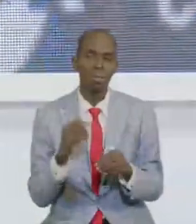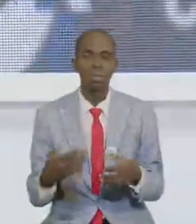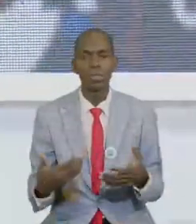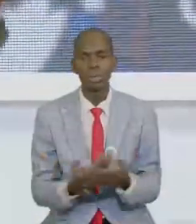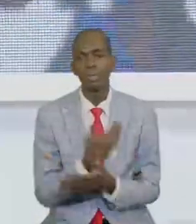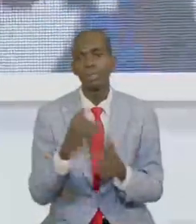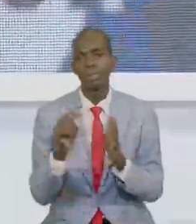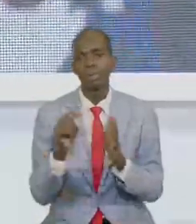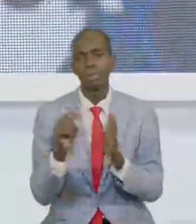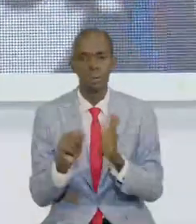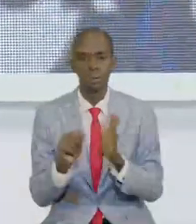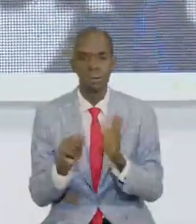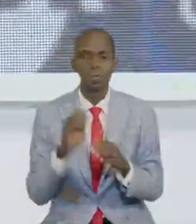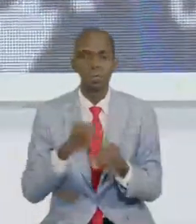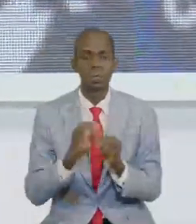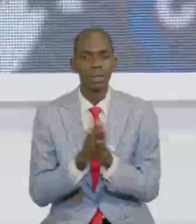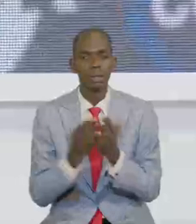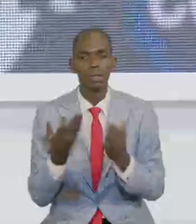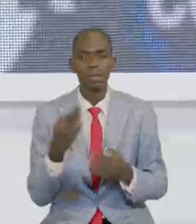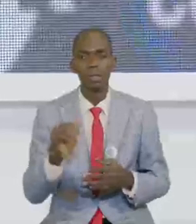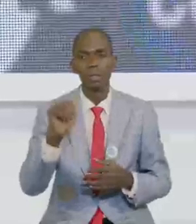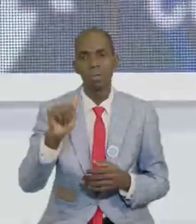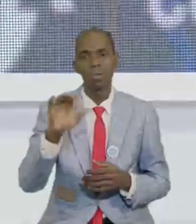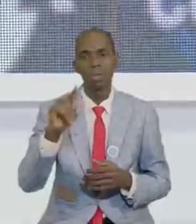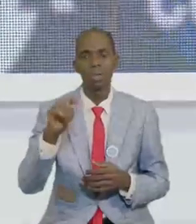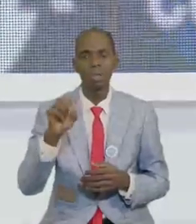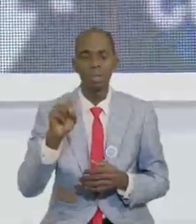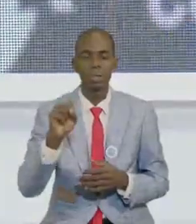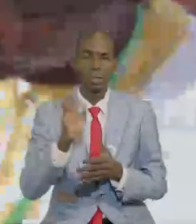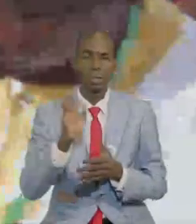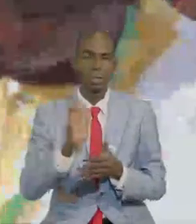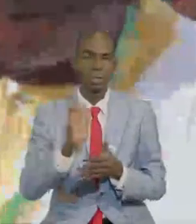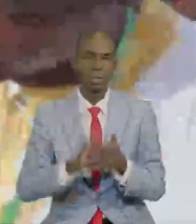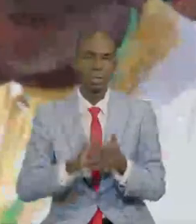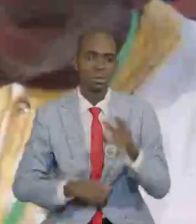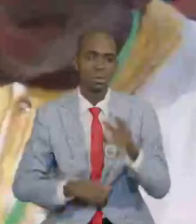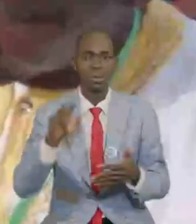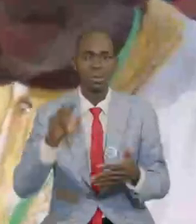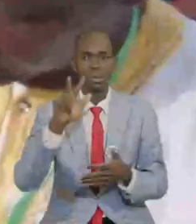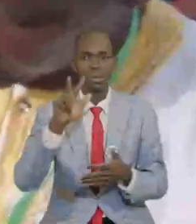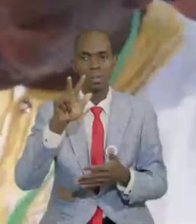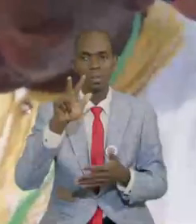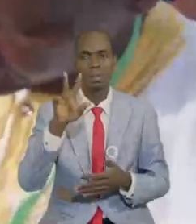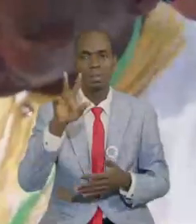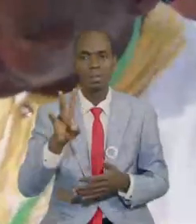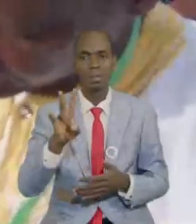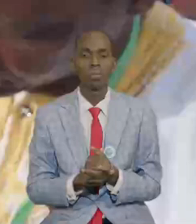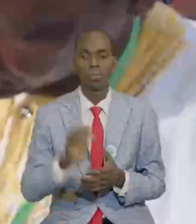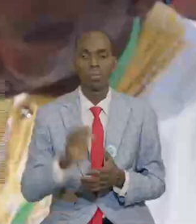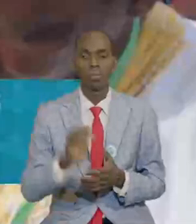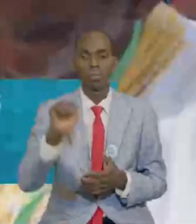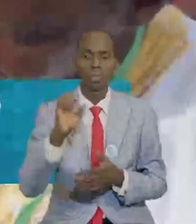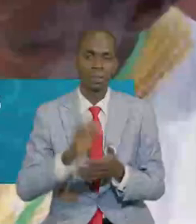Nouveau Testament. Acts chapter 2, I'm reading from verse 37. En Acte 2, verset 37. Acts chapter 2,